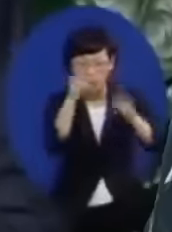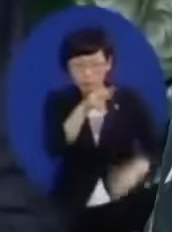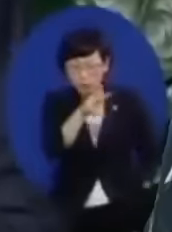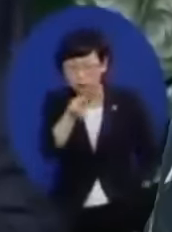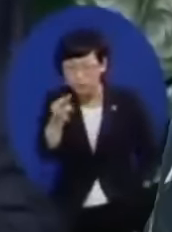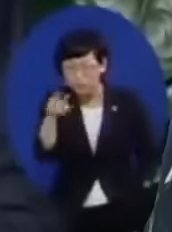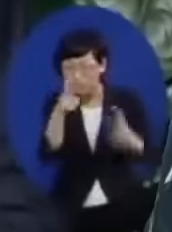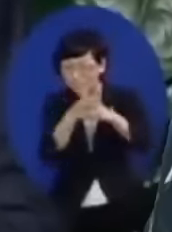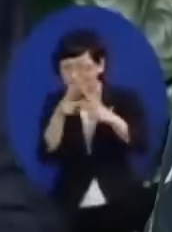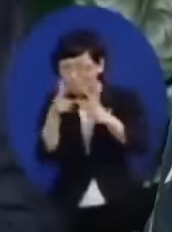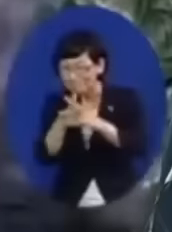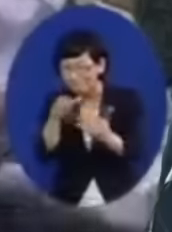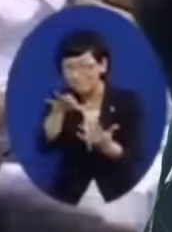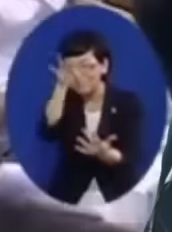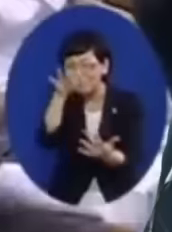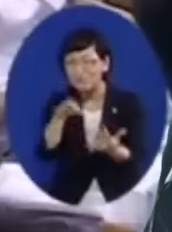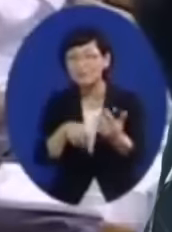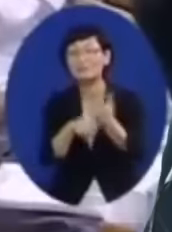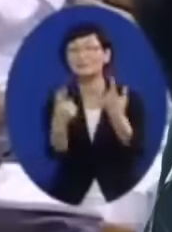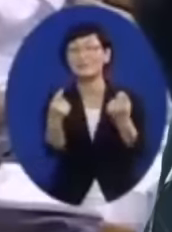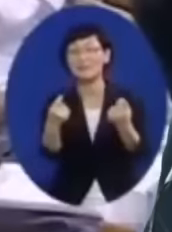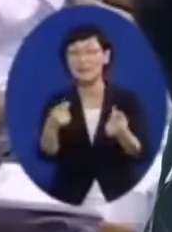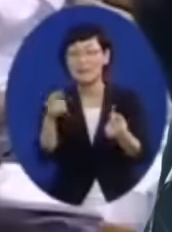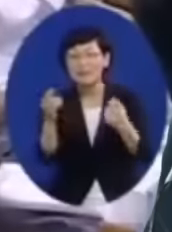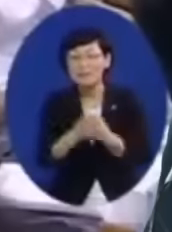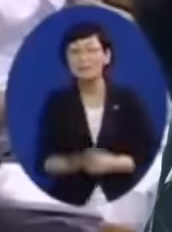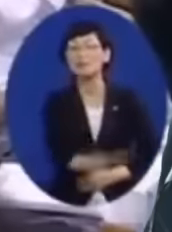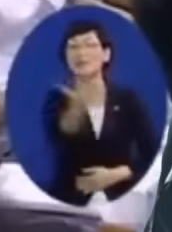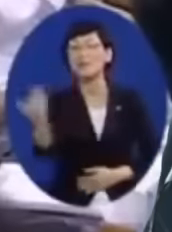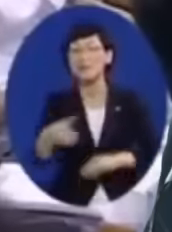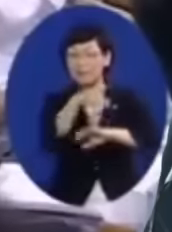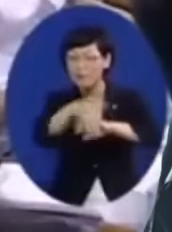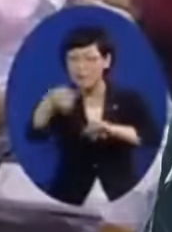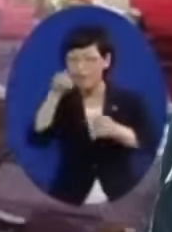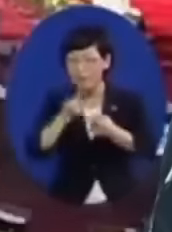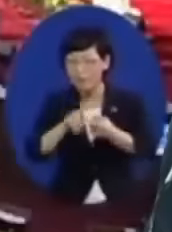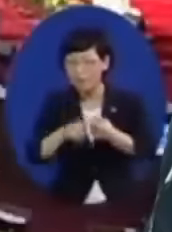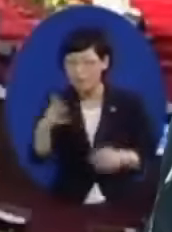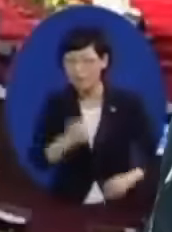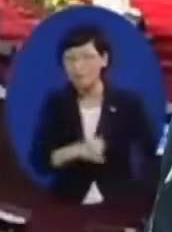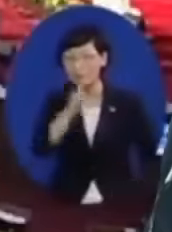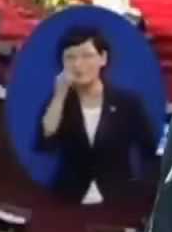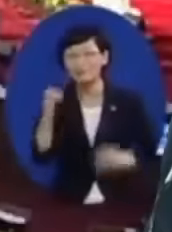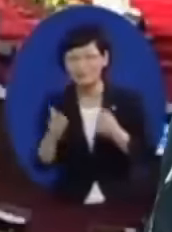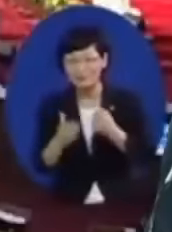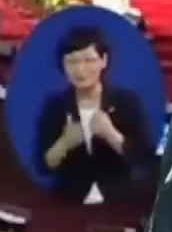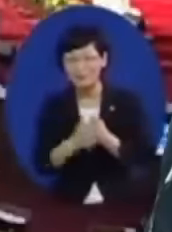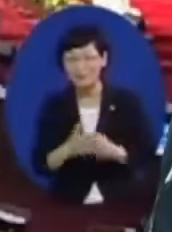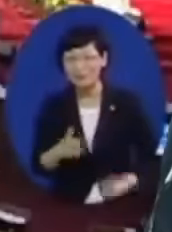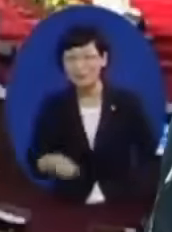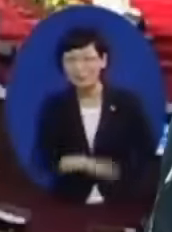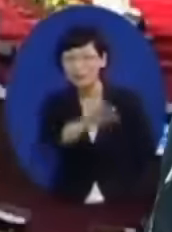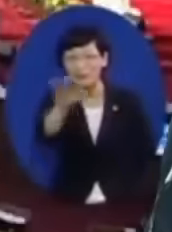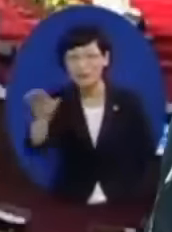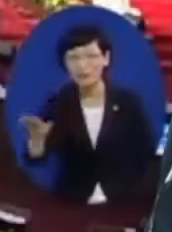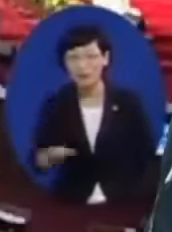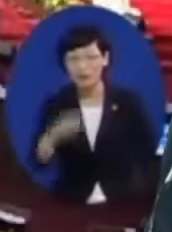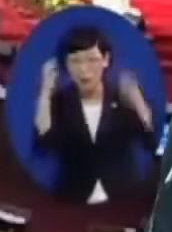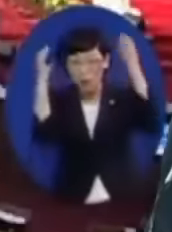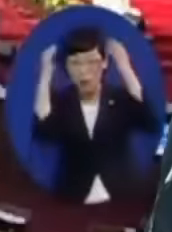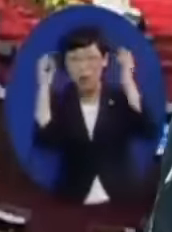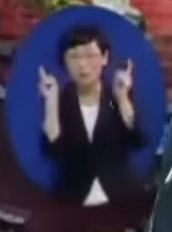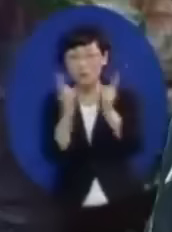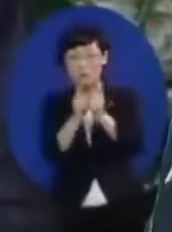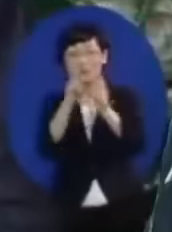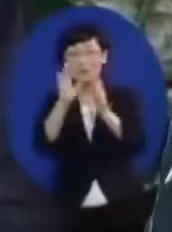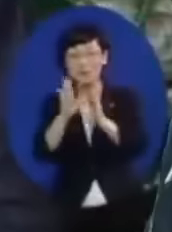알고 택한 것입니다. 그러므로 여러분에 대한 계획을 가지고 있으므로 우리가 고난당할 때